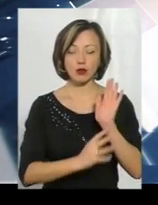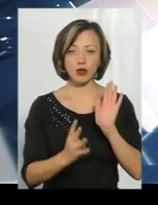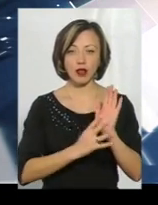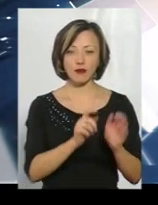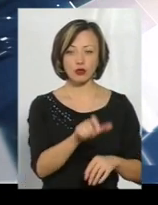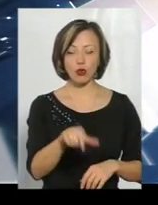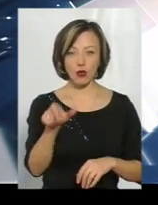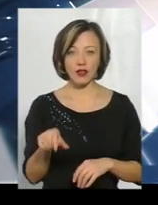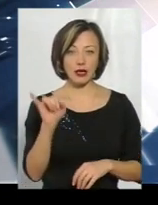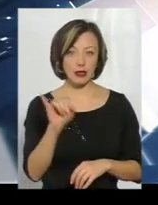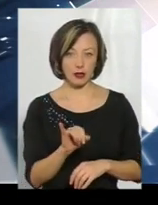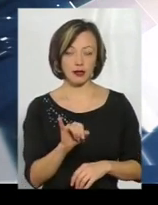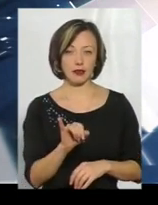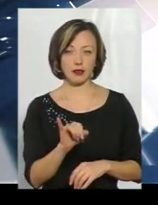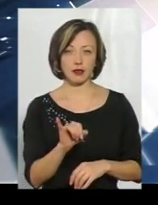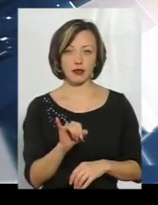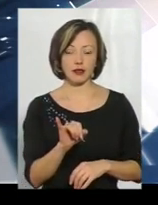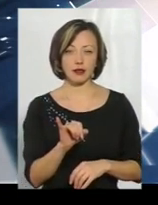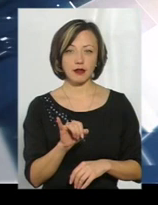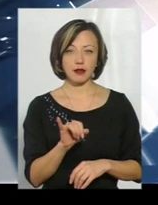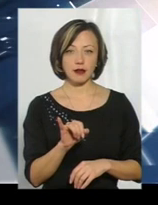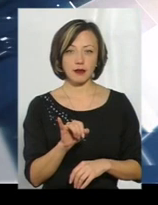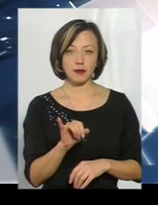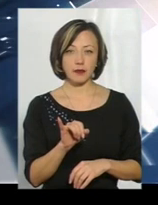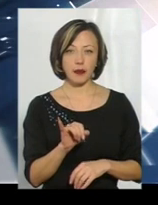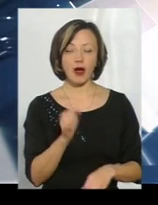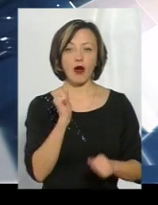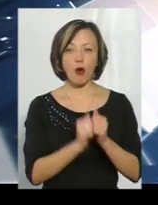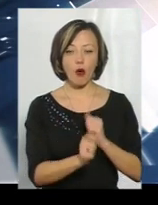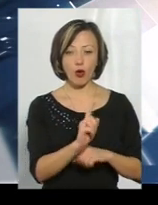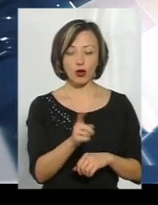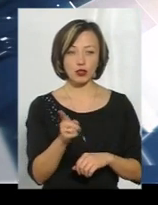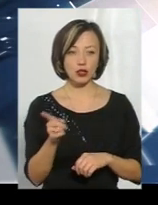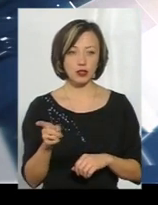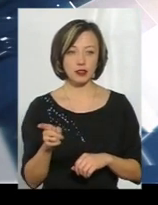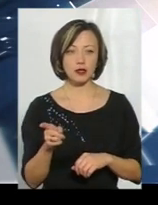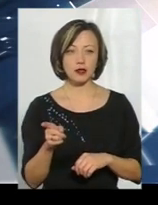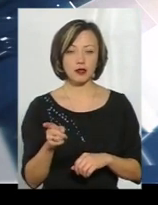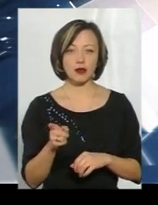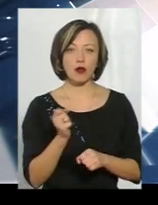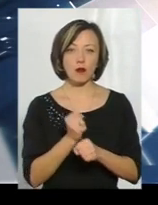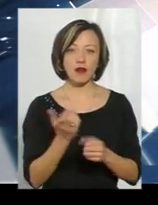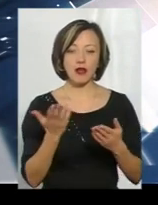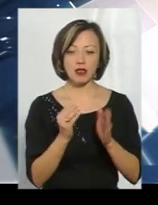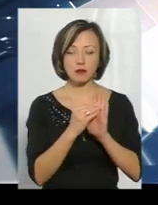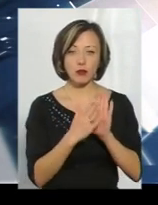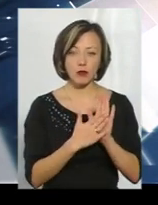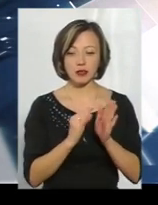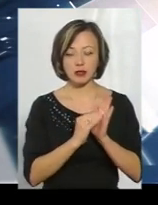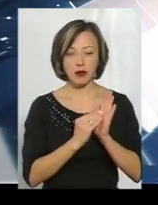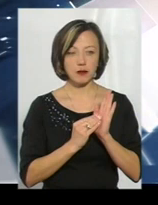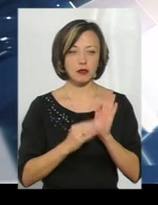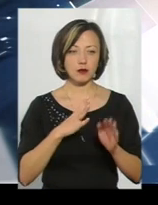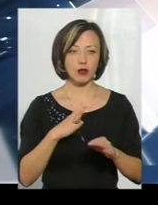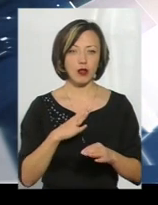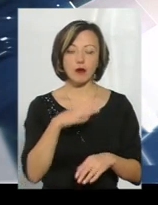І причому практично кожен під час тренінгу робив якісь помітки, якісь записи, була